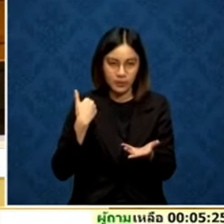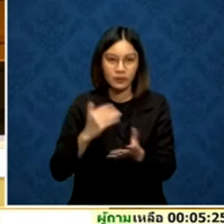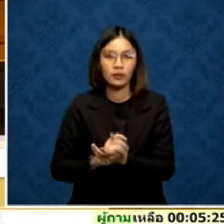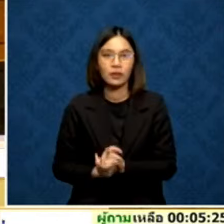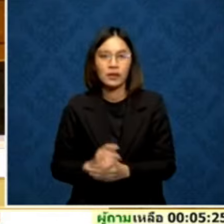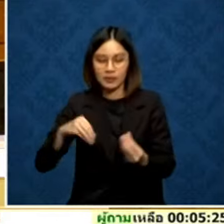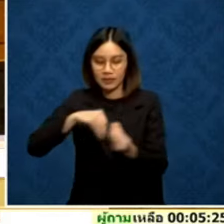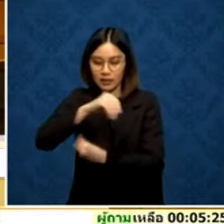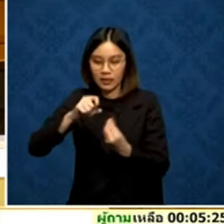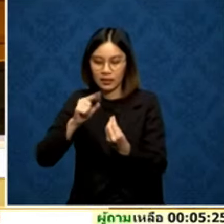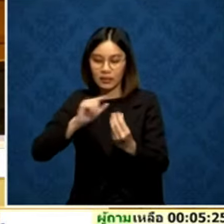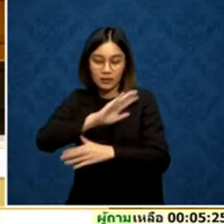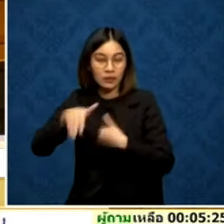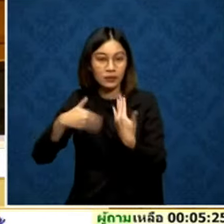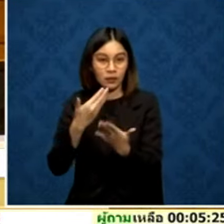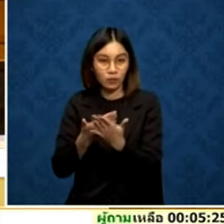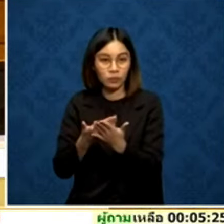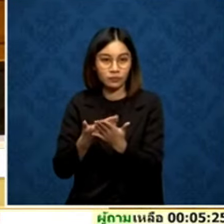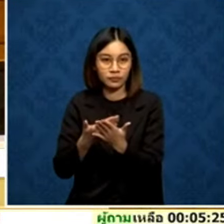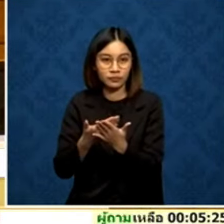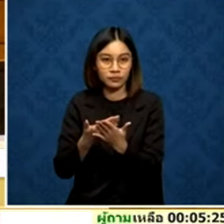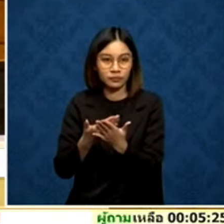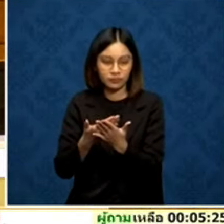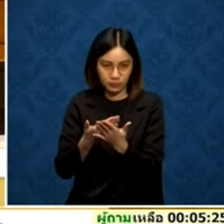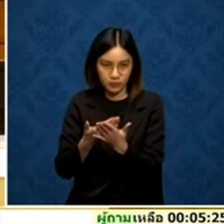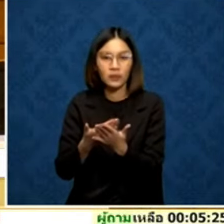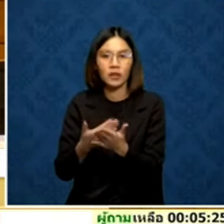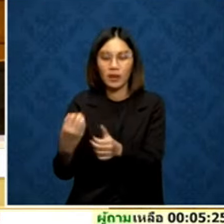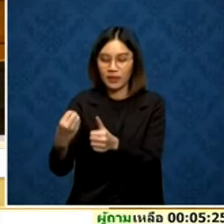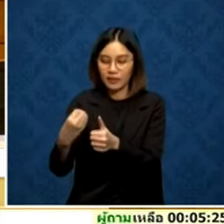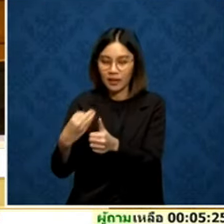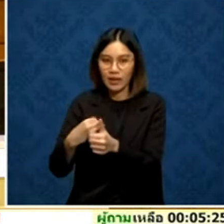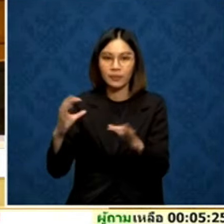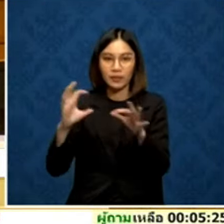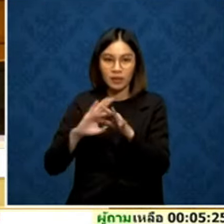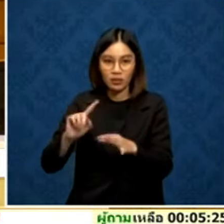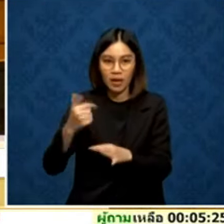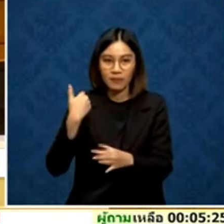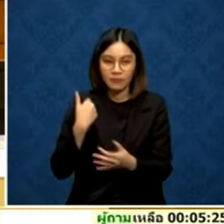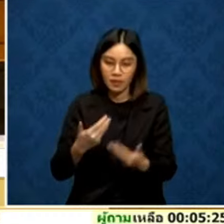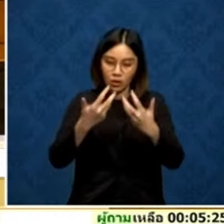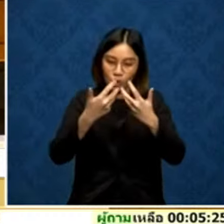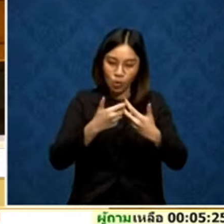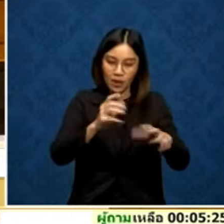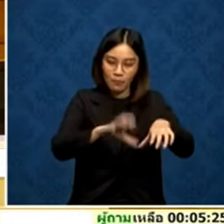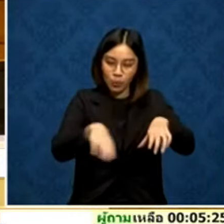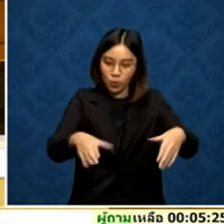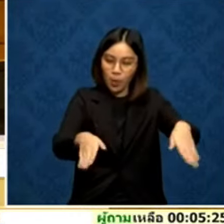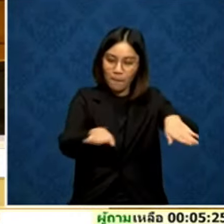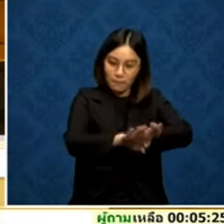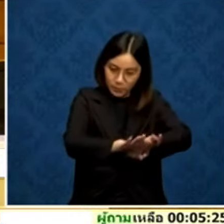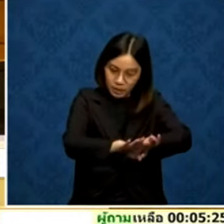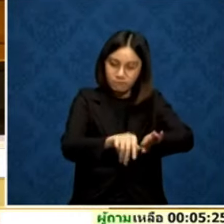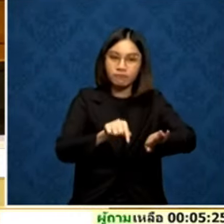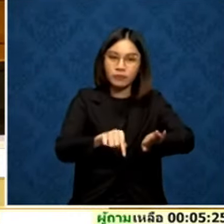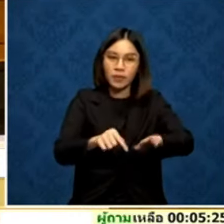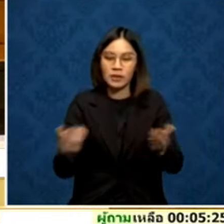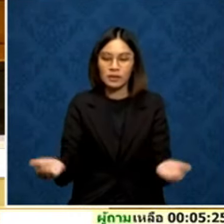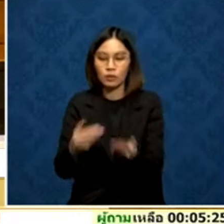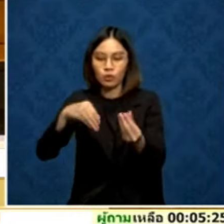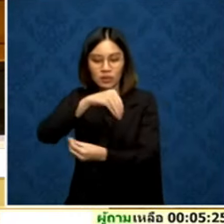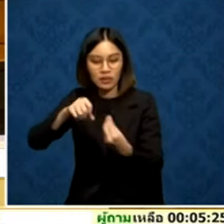มเนี่ยนะครับท่านได้กรุณาให้คอมเมนต์มาเกี่ยวกับเรื่องว่ามีการปิดโรงงานแล้วก็ไม่มีการกระตุ้นเศรษฐกิจต่